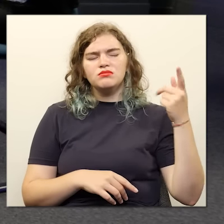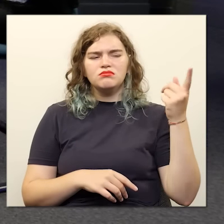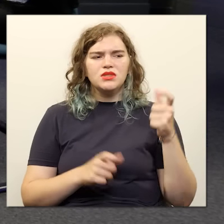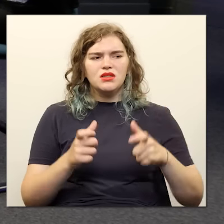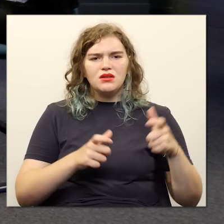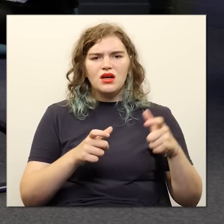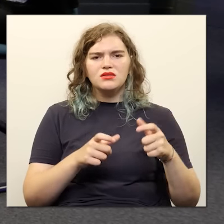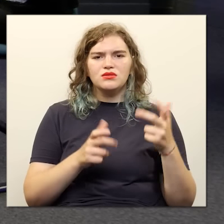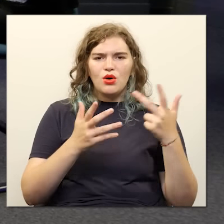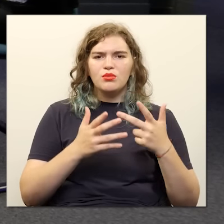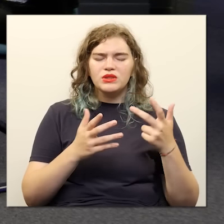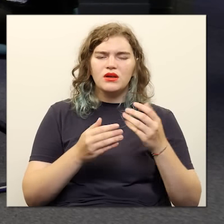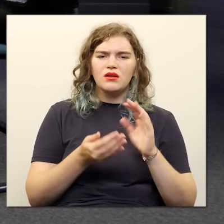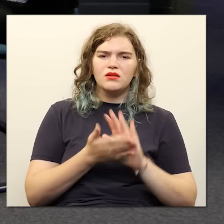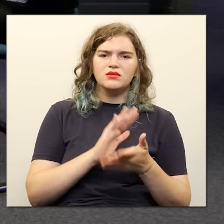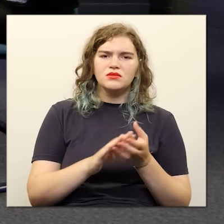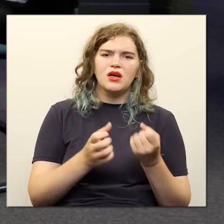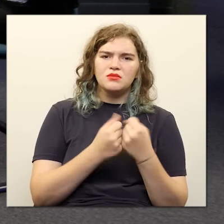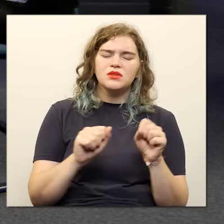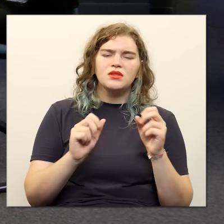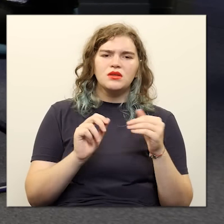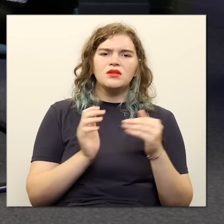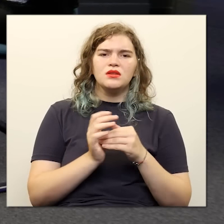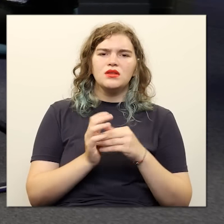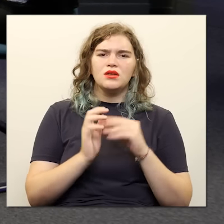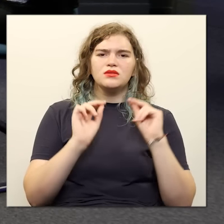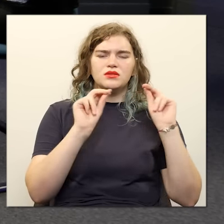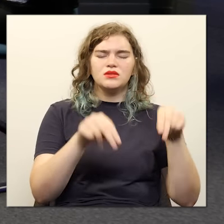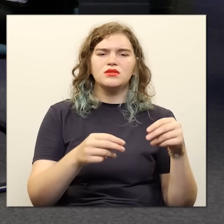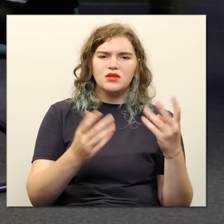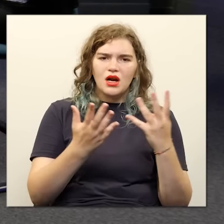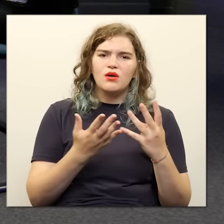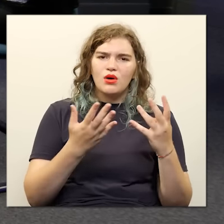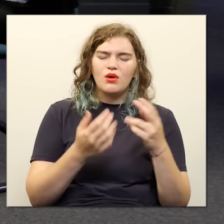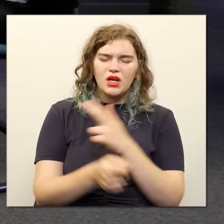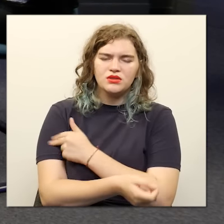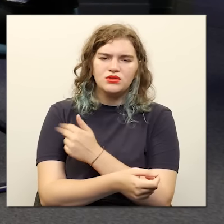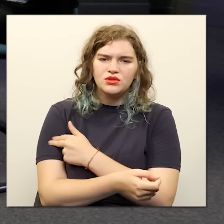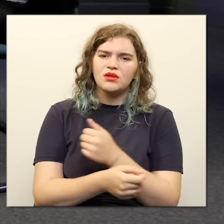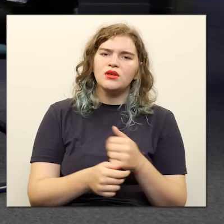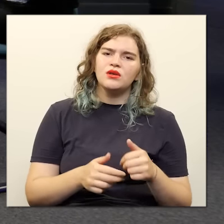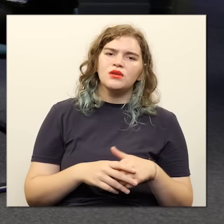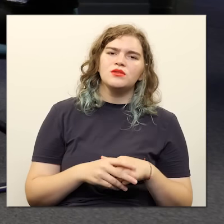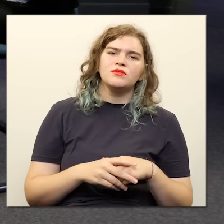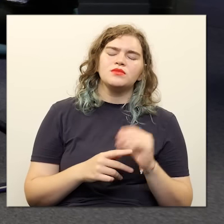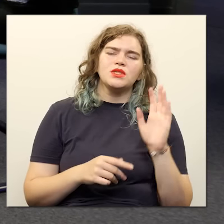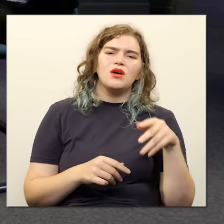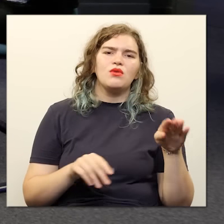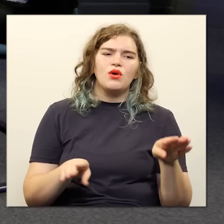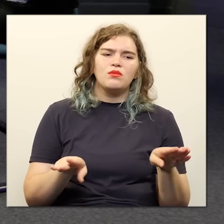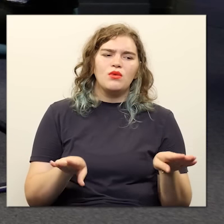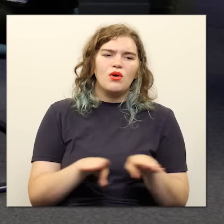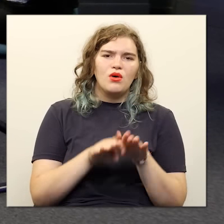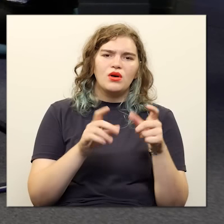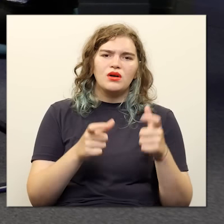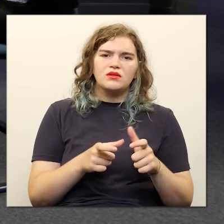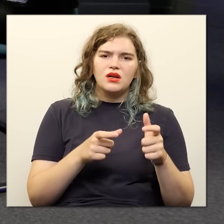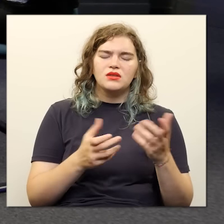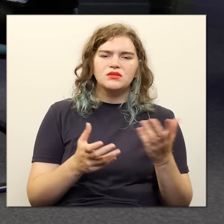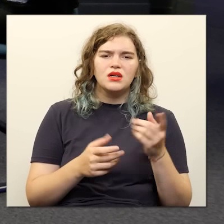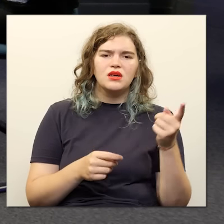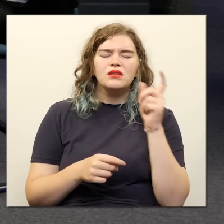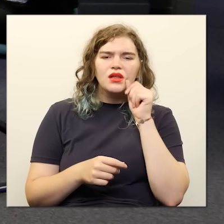clasa 8-a, o termină, trebuia să intre într-a 9-a, la liceu. A avut o colegă de